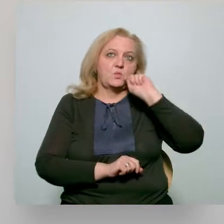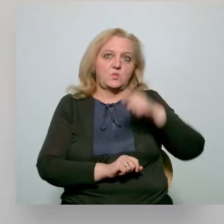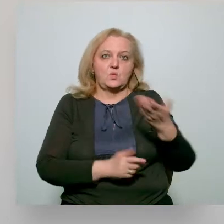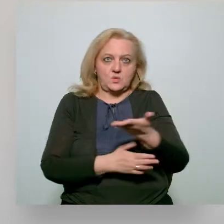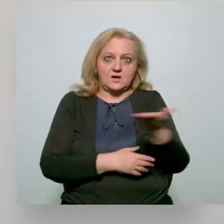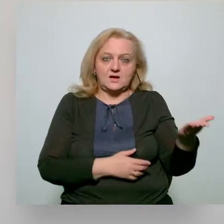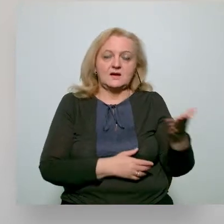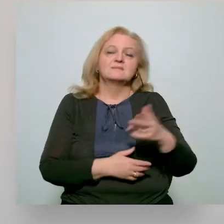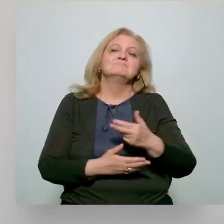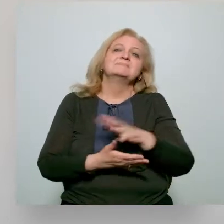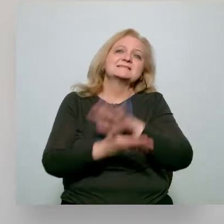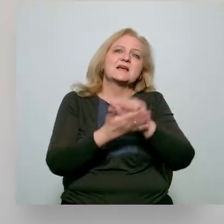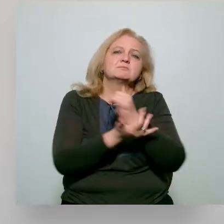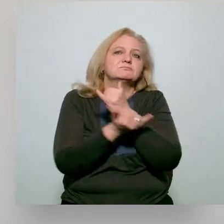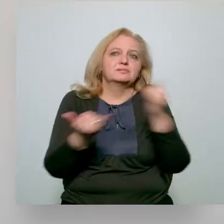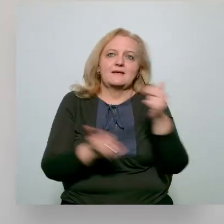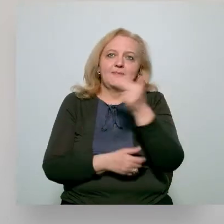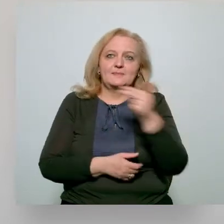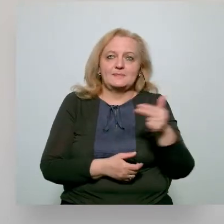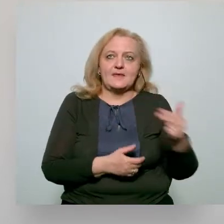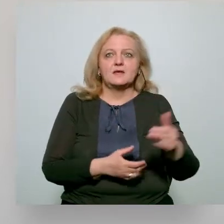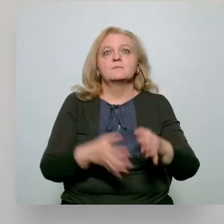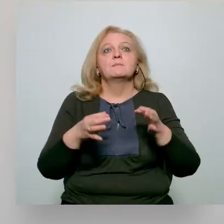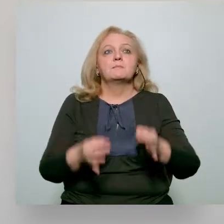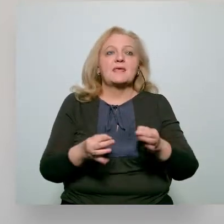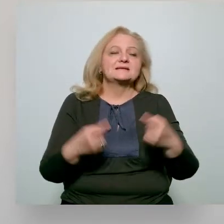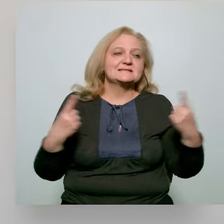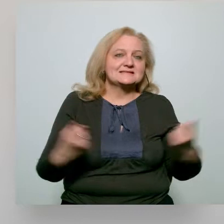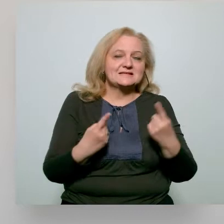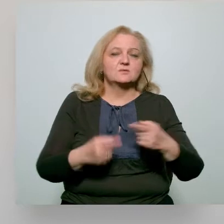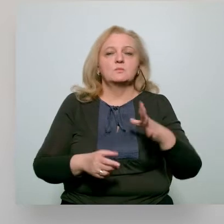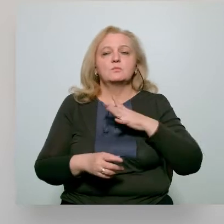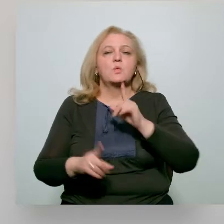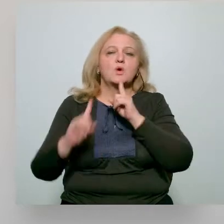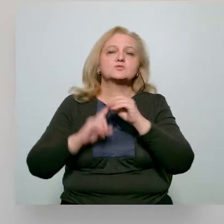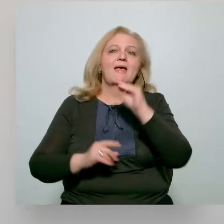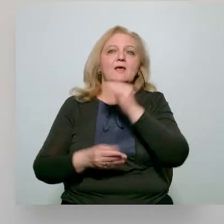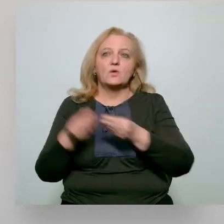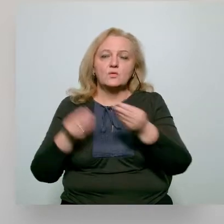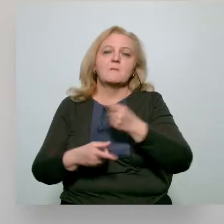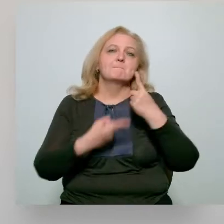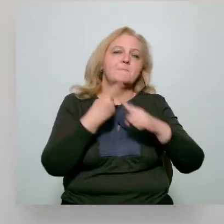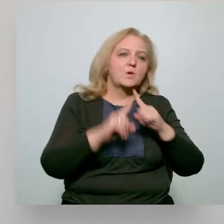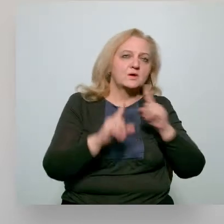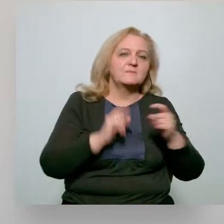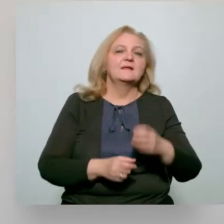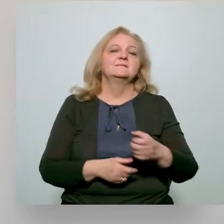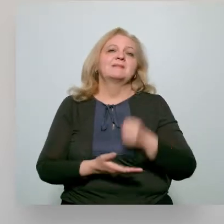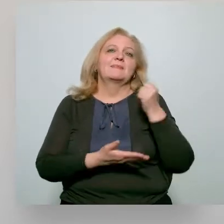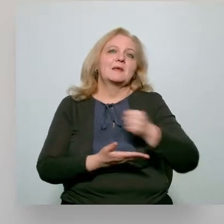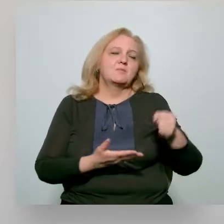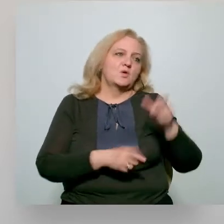zajmujący się różnymi aspektami bieżącej rzeczywistości, więc rozmawialiśmy i z ekonomistami, i z politykami, dyplomatami,